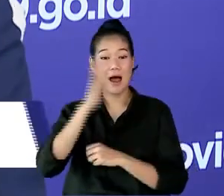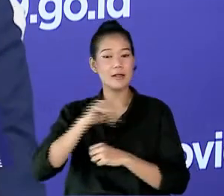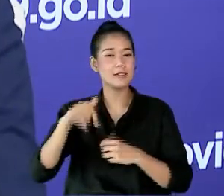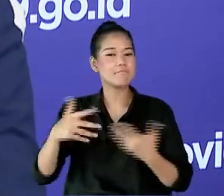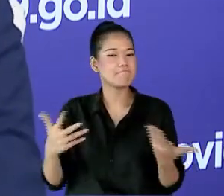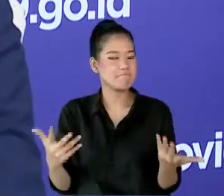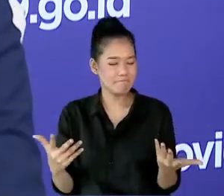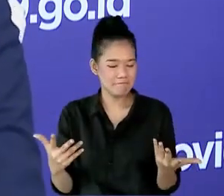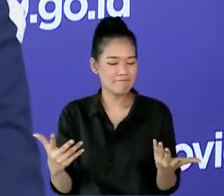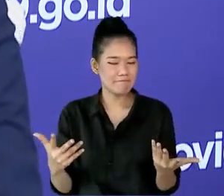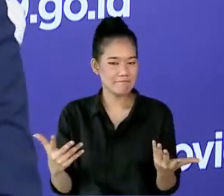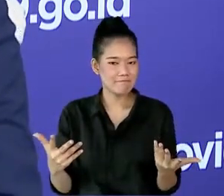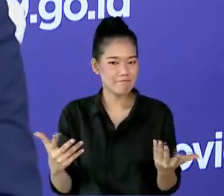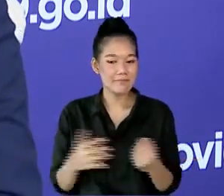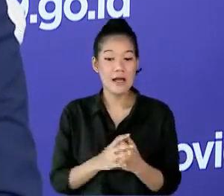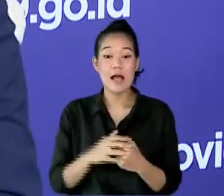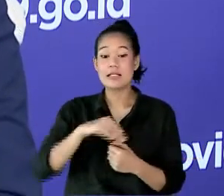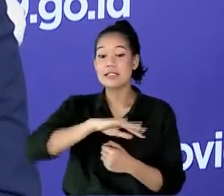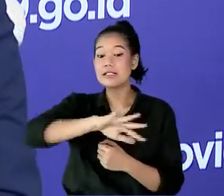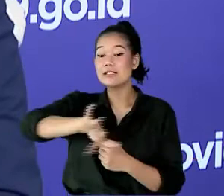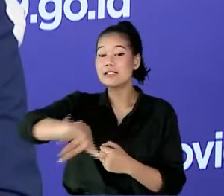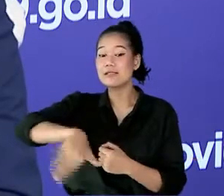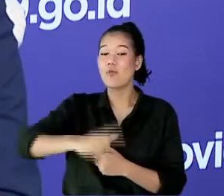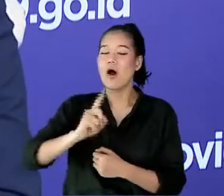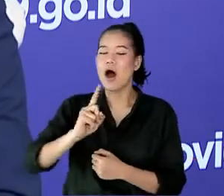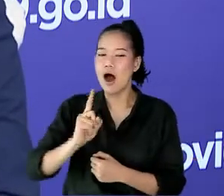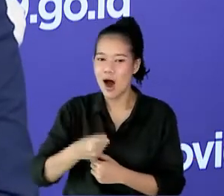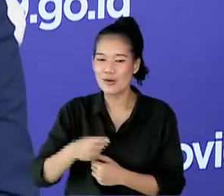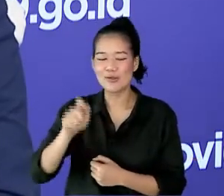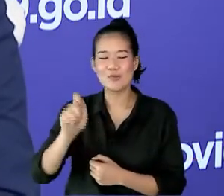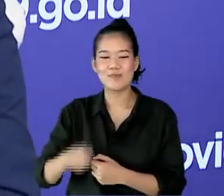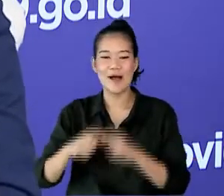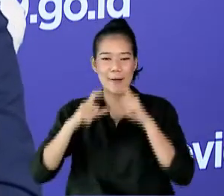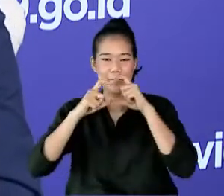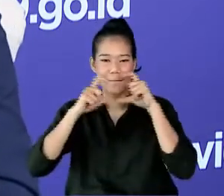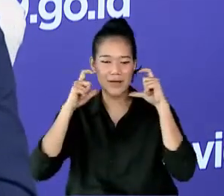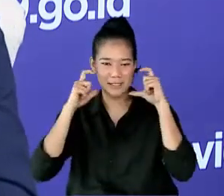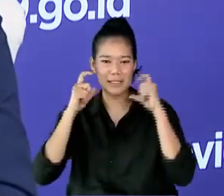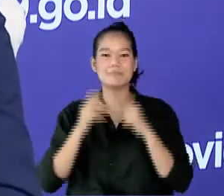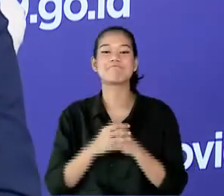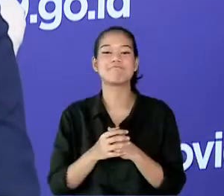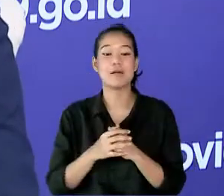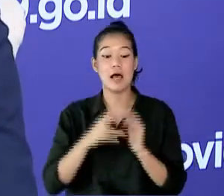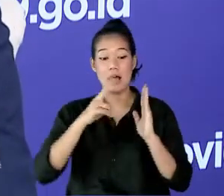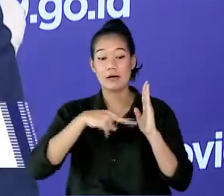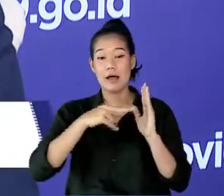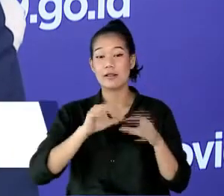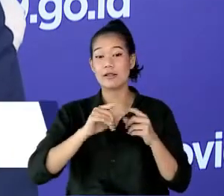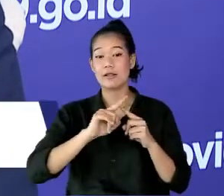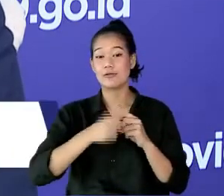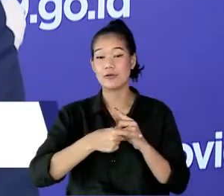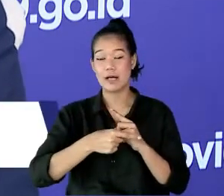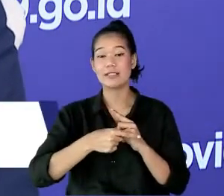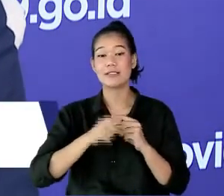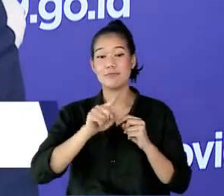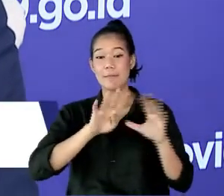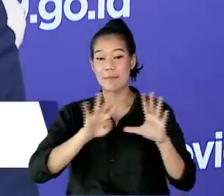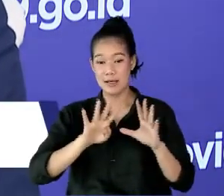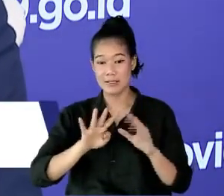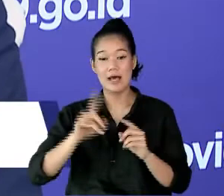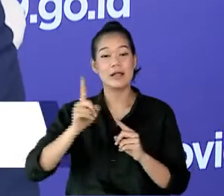ini yaitu semua wajib pakai masker. Berdasarkan data Satgas COVID-19